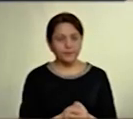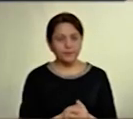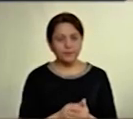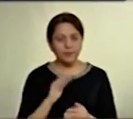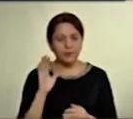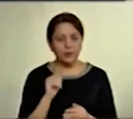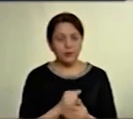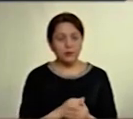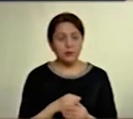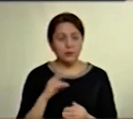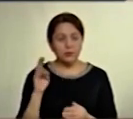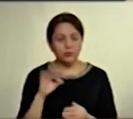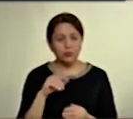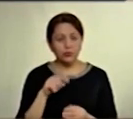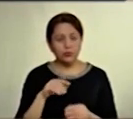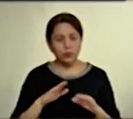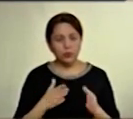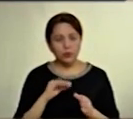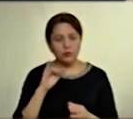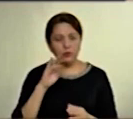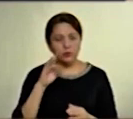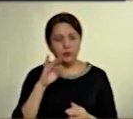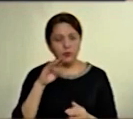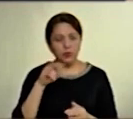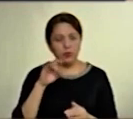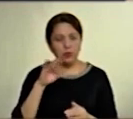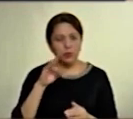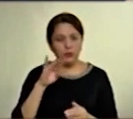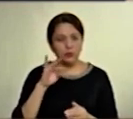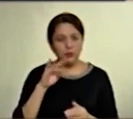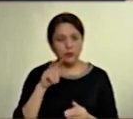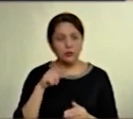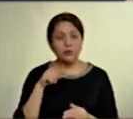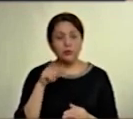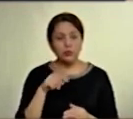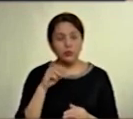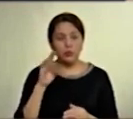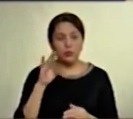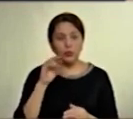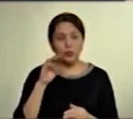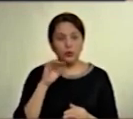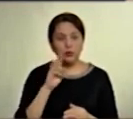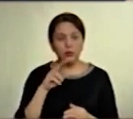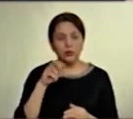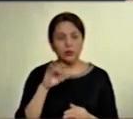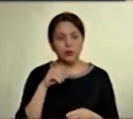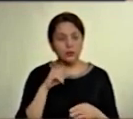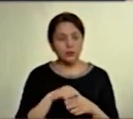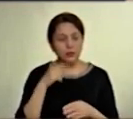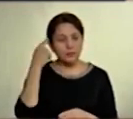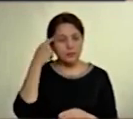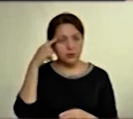Va lekin ushbu holatdan Yunonlarning ushbu notiqlarning ta'siri ostidagi